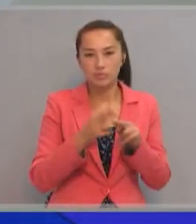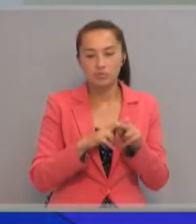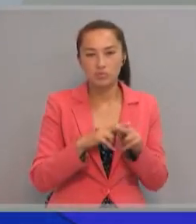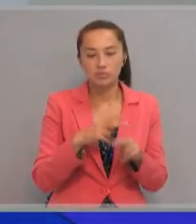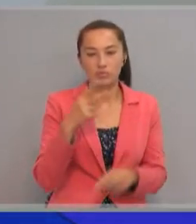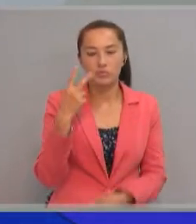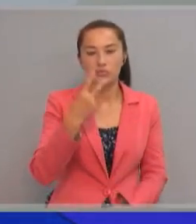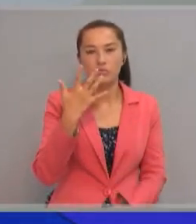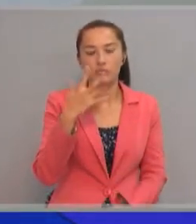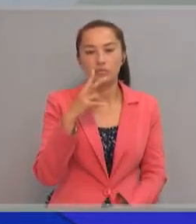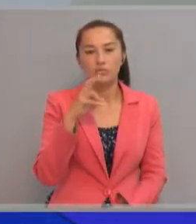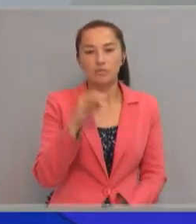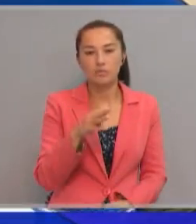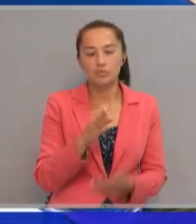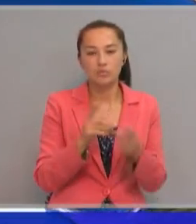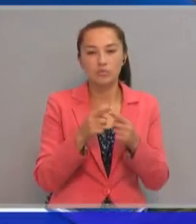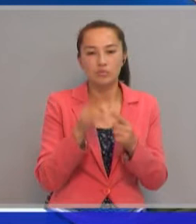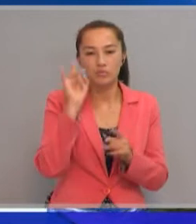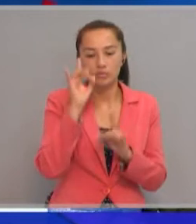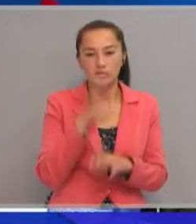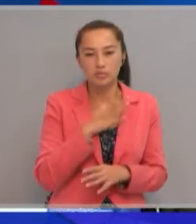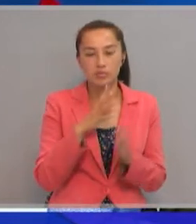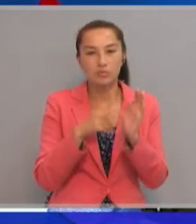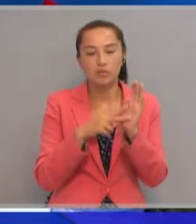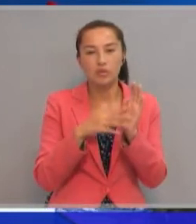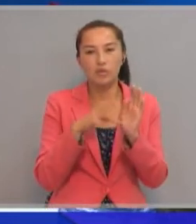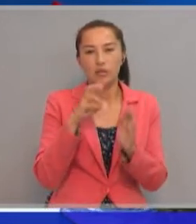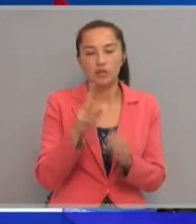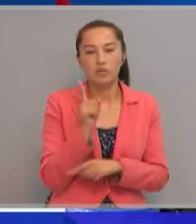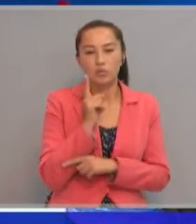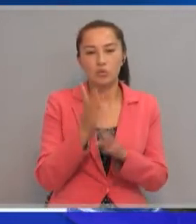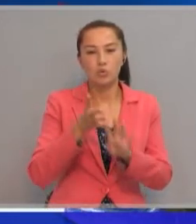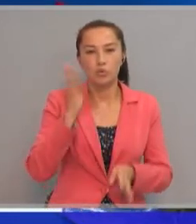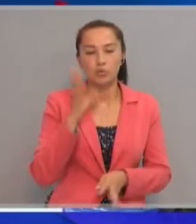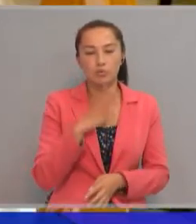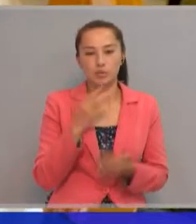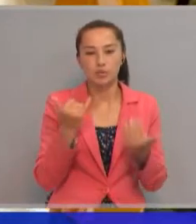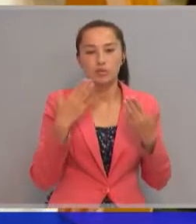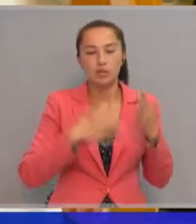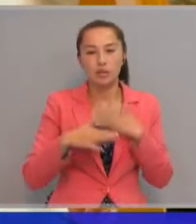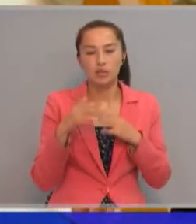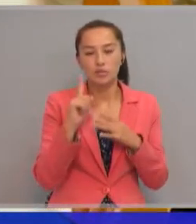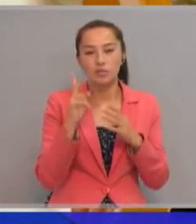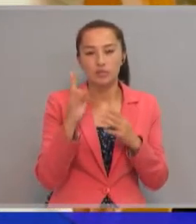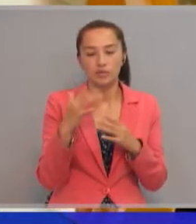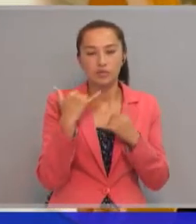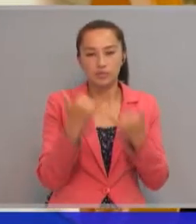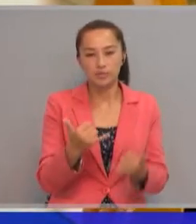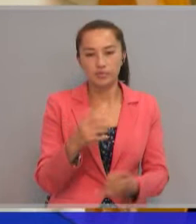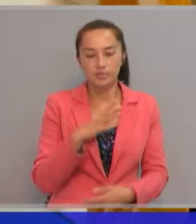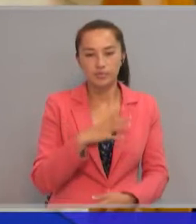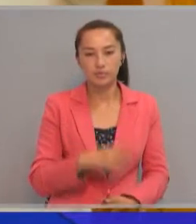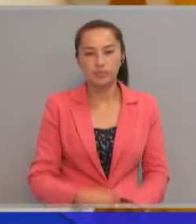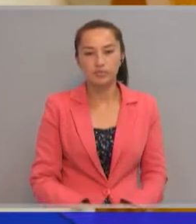үйін паналап келген келіншек бұл үйдің кезегін 9 жыл күтіпті. Қуанышында шек жоқ, бүгін ол үшін ақ түйенің қарны жарылғанмен